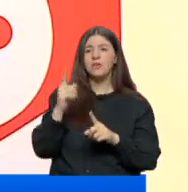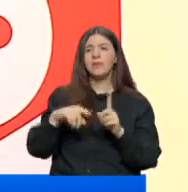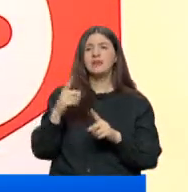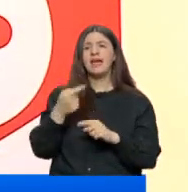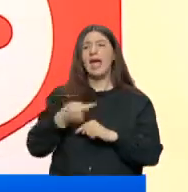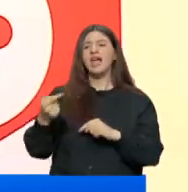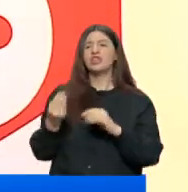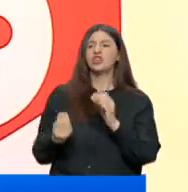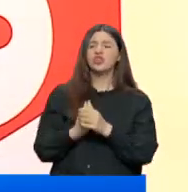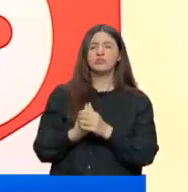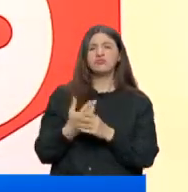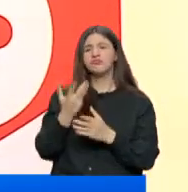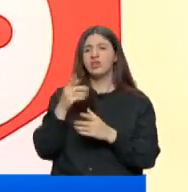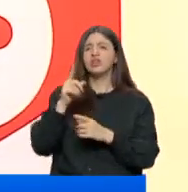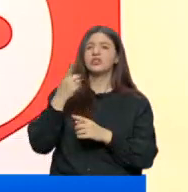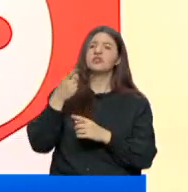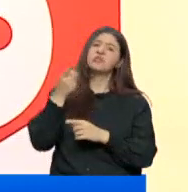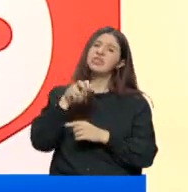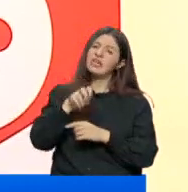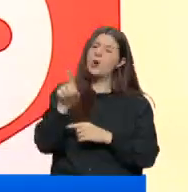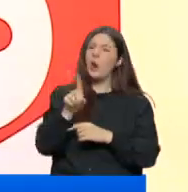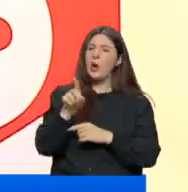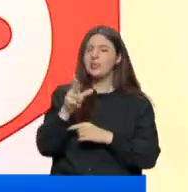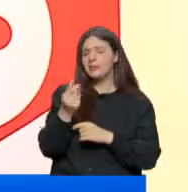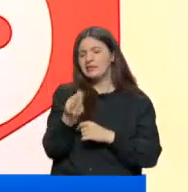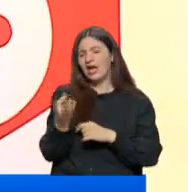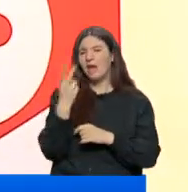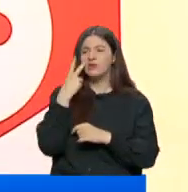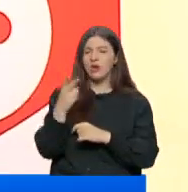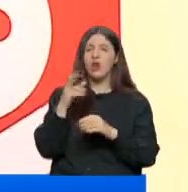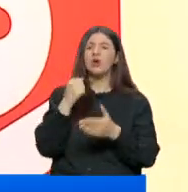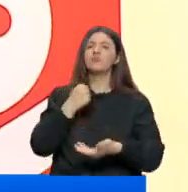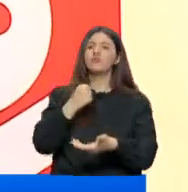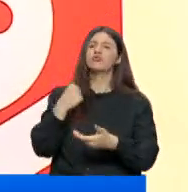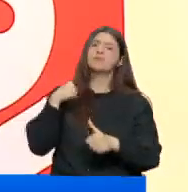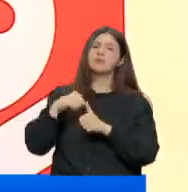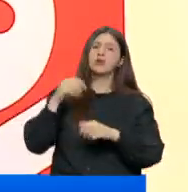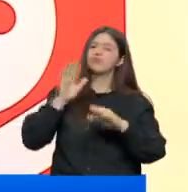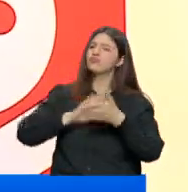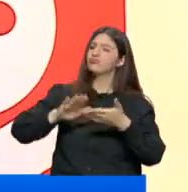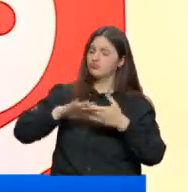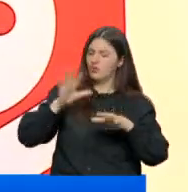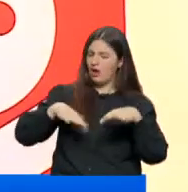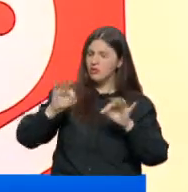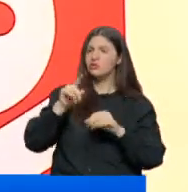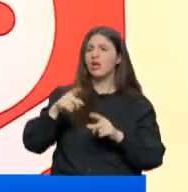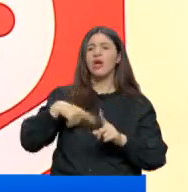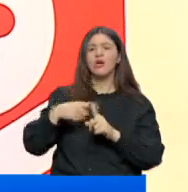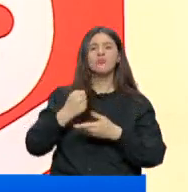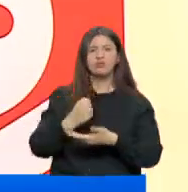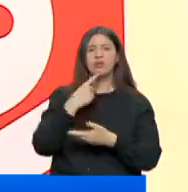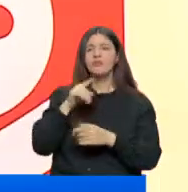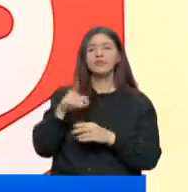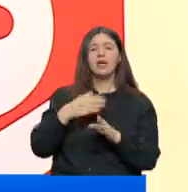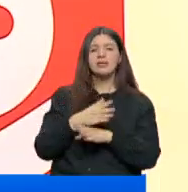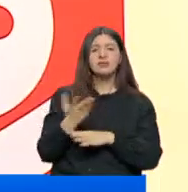takım eksikler ortaya çıkmıştır. İşte %8-10 gibi bir rakamla bütçeler yeniden düzenlenebilir ve buna ek bütçe denir. Burada da esas